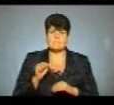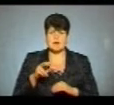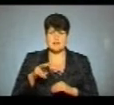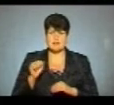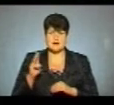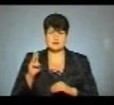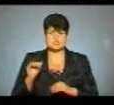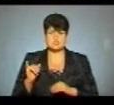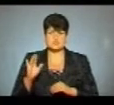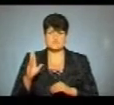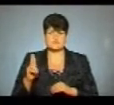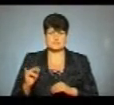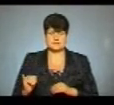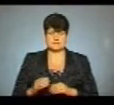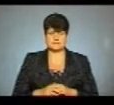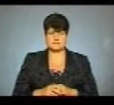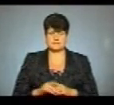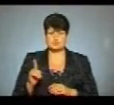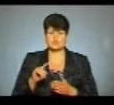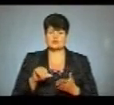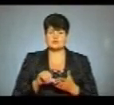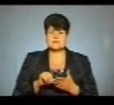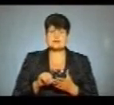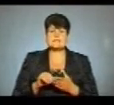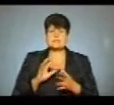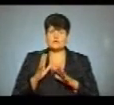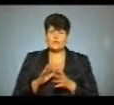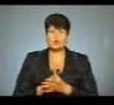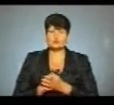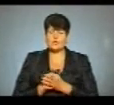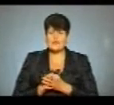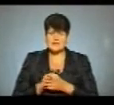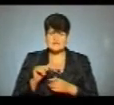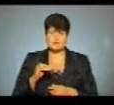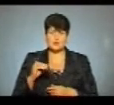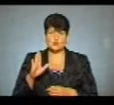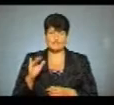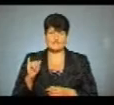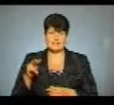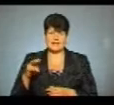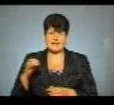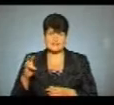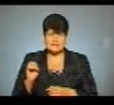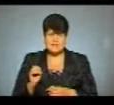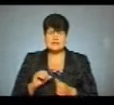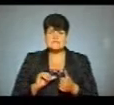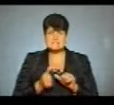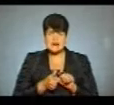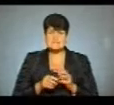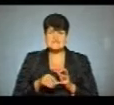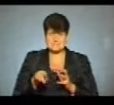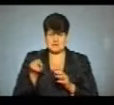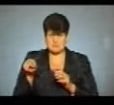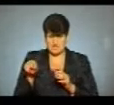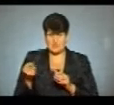району. Щодо учасників садового товариства «Ювілейне», то цими замість земельних ділянок, якими